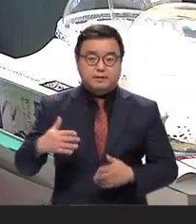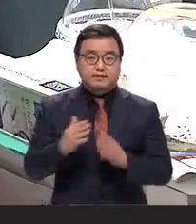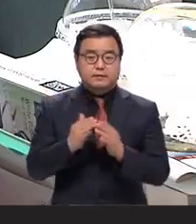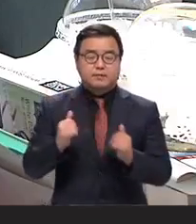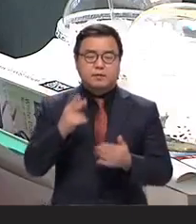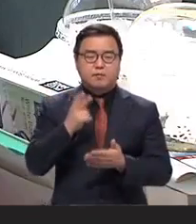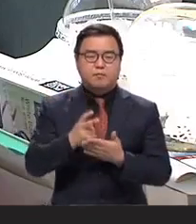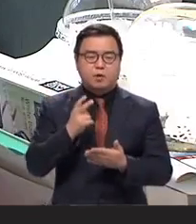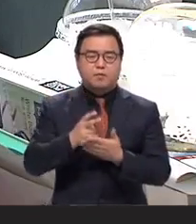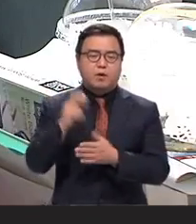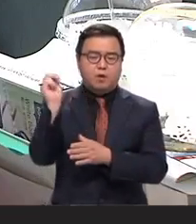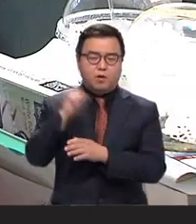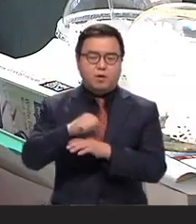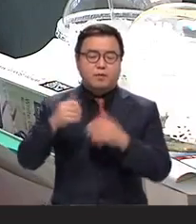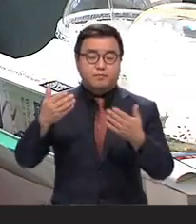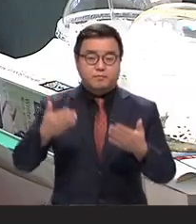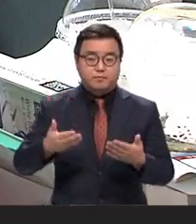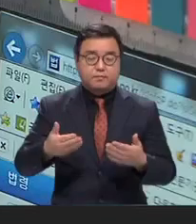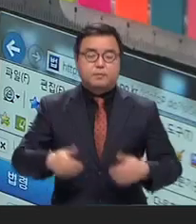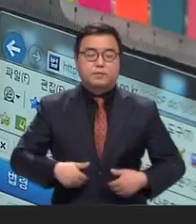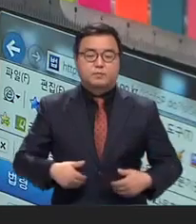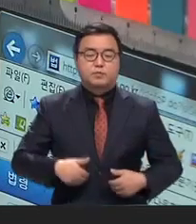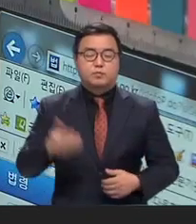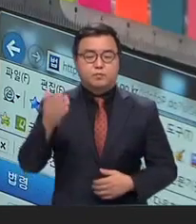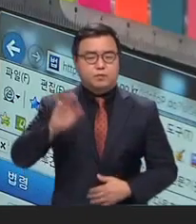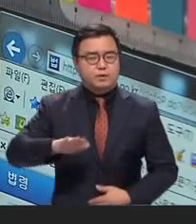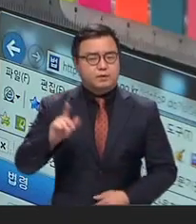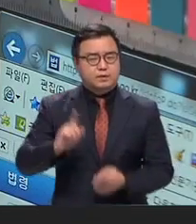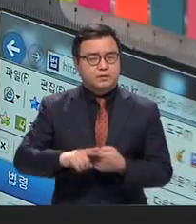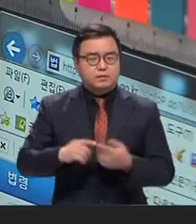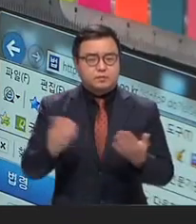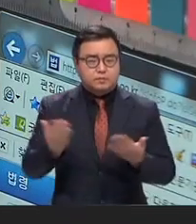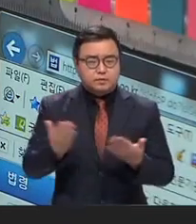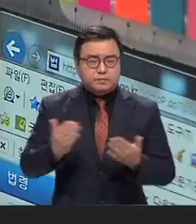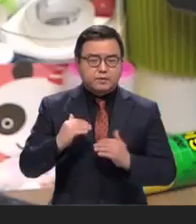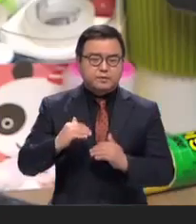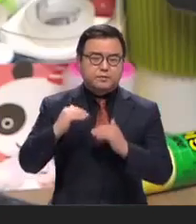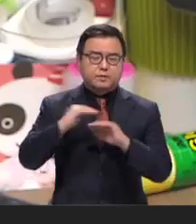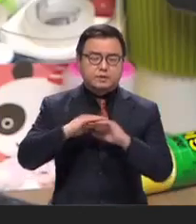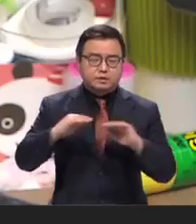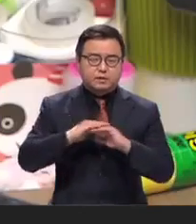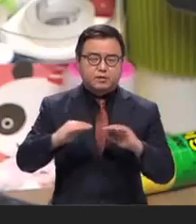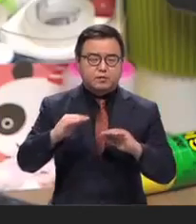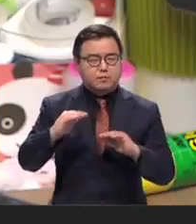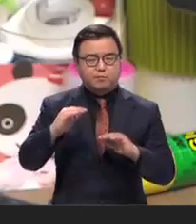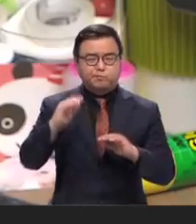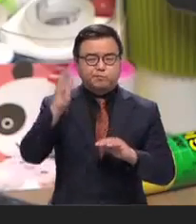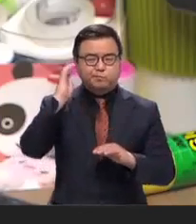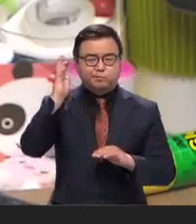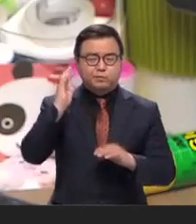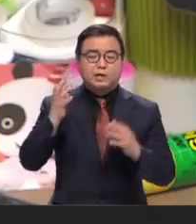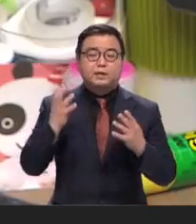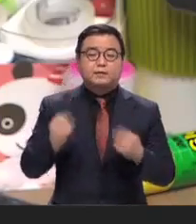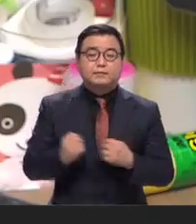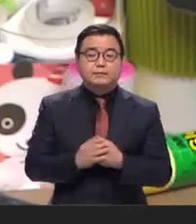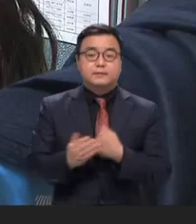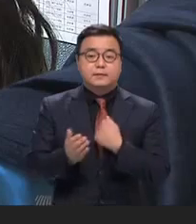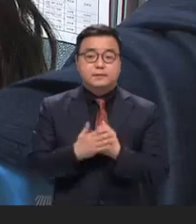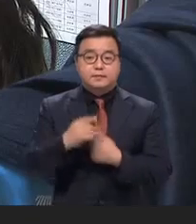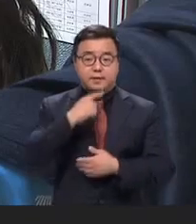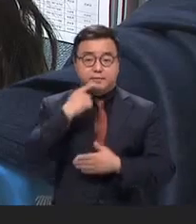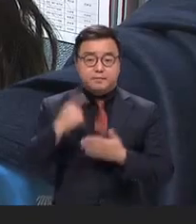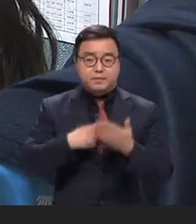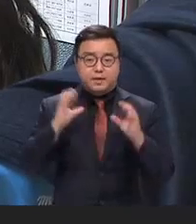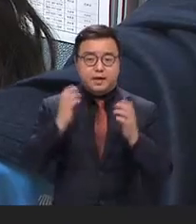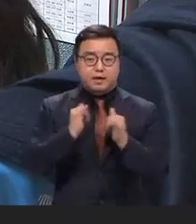받아야 후견인이 될 수 있는데 쉼터에서 업무를 처리하기엔 절차가 까다롭습니다. 그렇다 보니 피해 아동을 지원하는